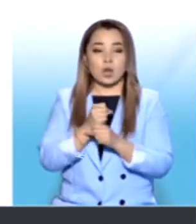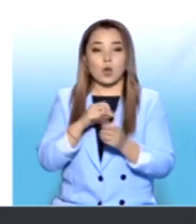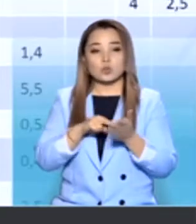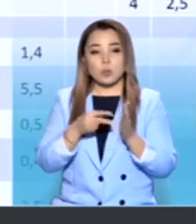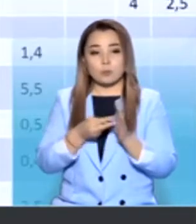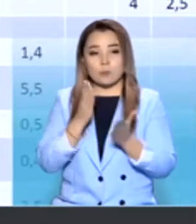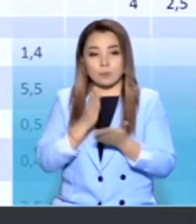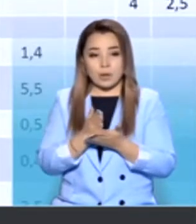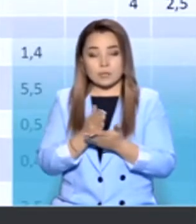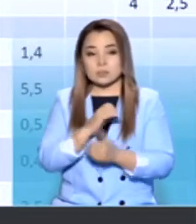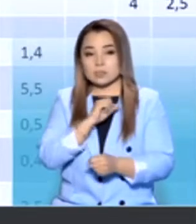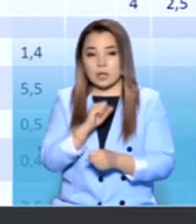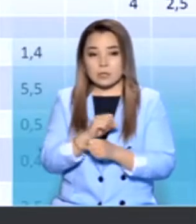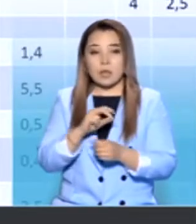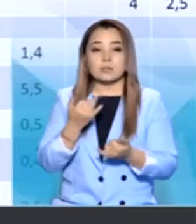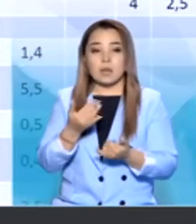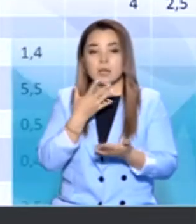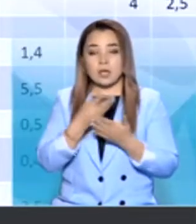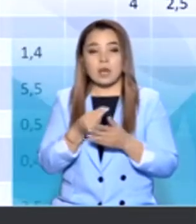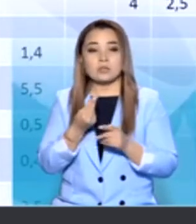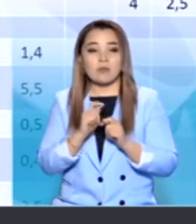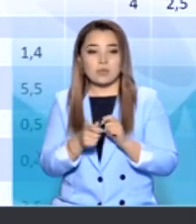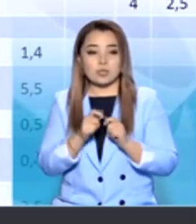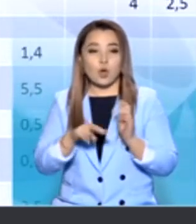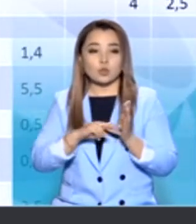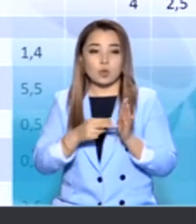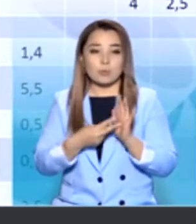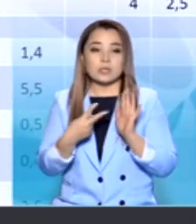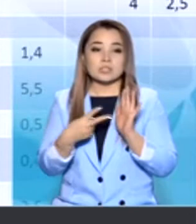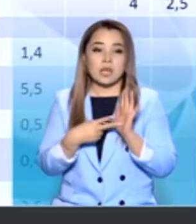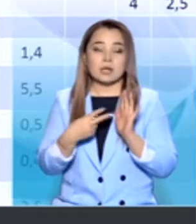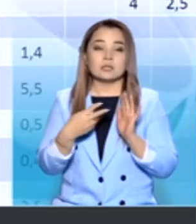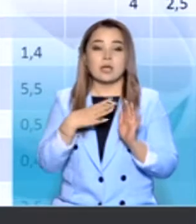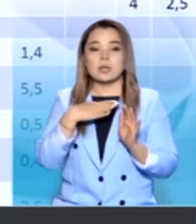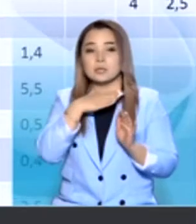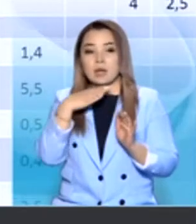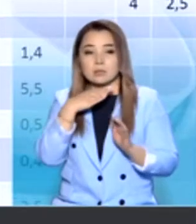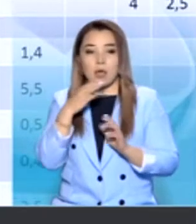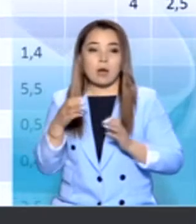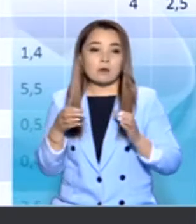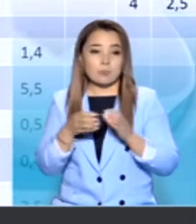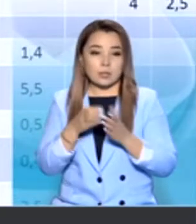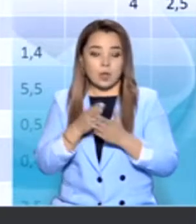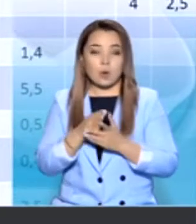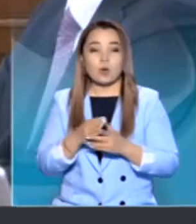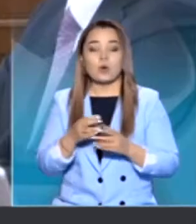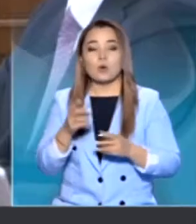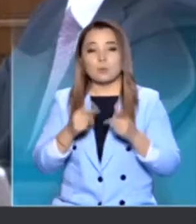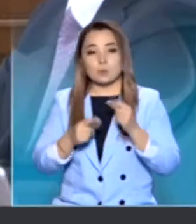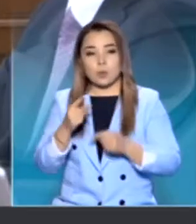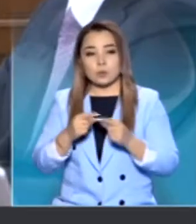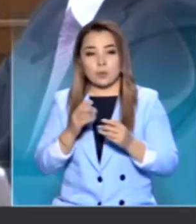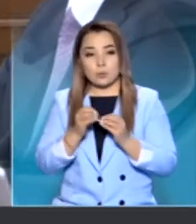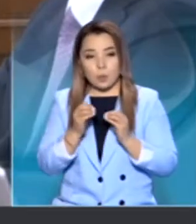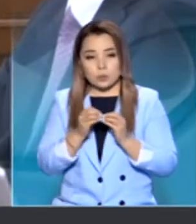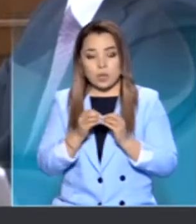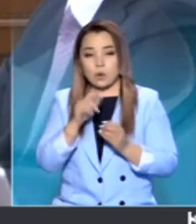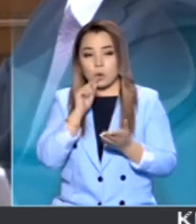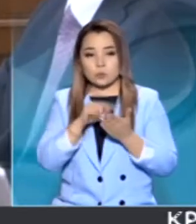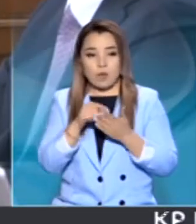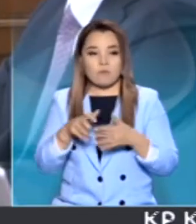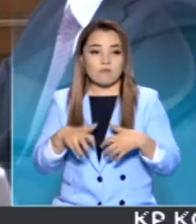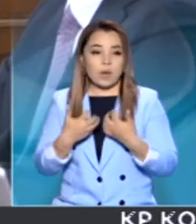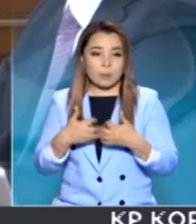жоспарланып отыр. Бірнеше инвестициялық жобалары, оның ішінде 7 ет комбинат, 10 сүт өндеу заводы, 10 құс фабрикасы салу